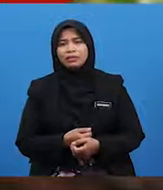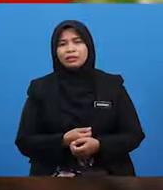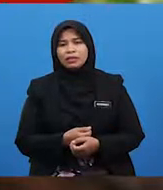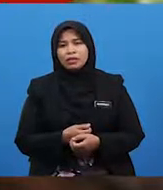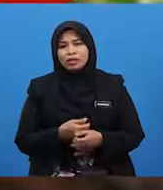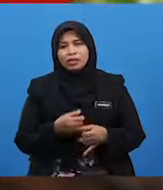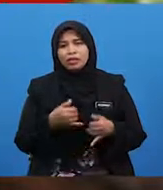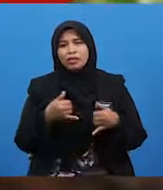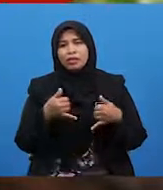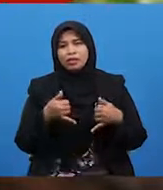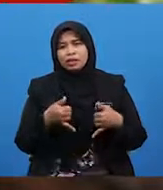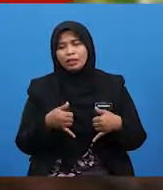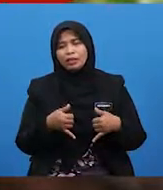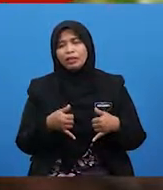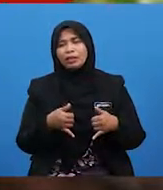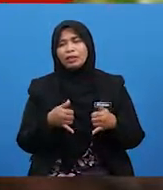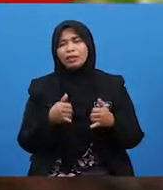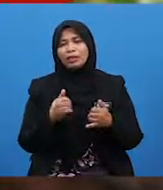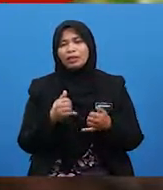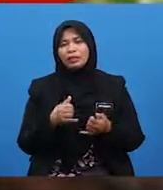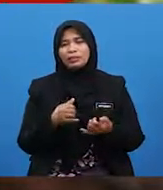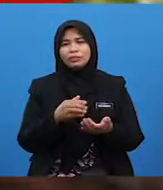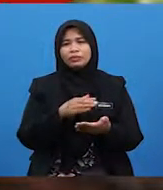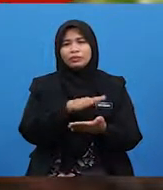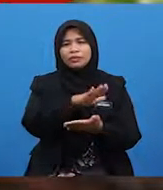Harungi segala